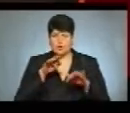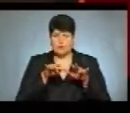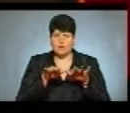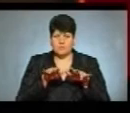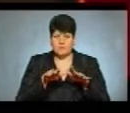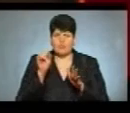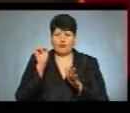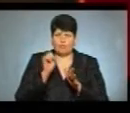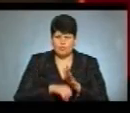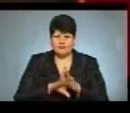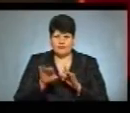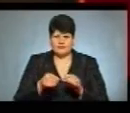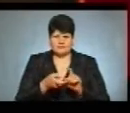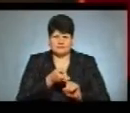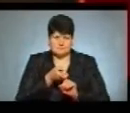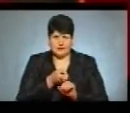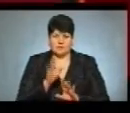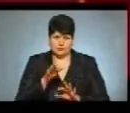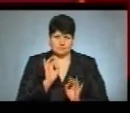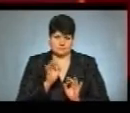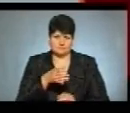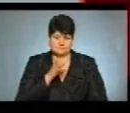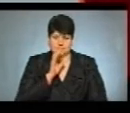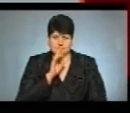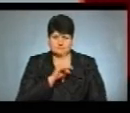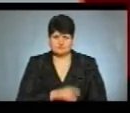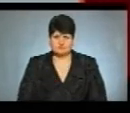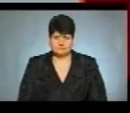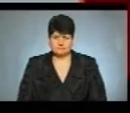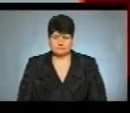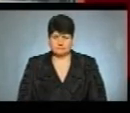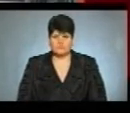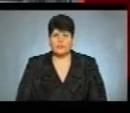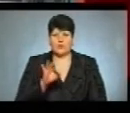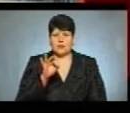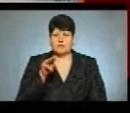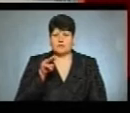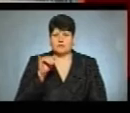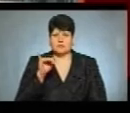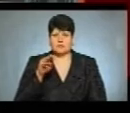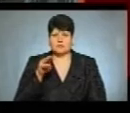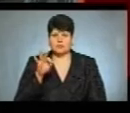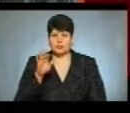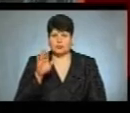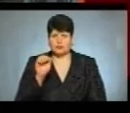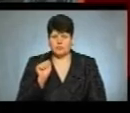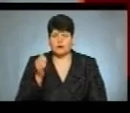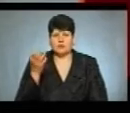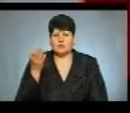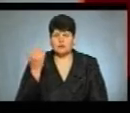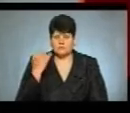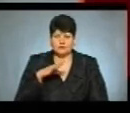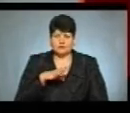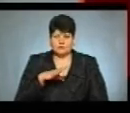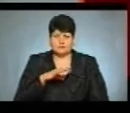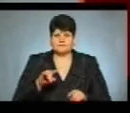всі мікроби і вона буде абсолютно безпечна. Олена Тітова, колишня ув'язнена нацистських концтаборів, розповіла